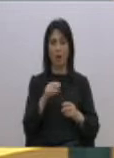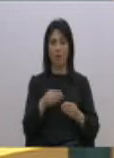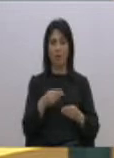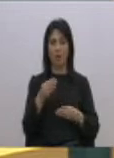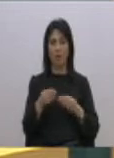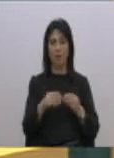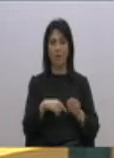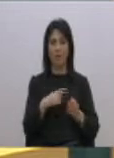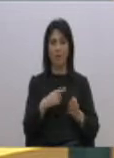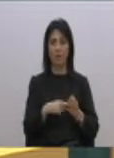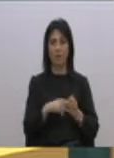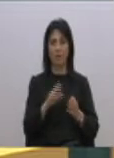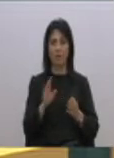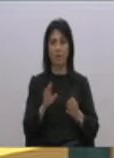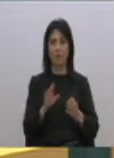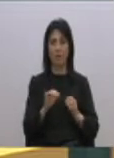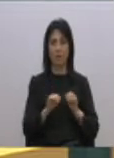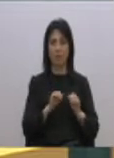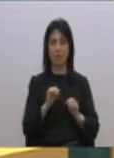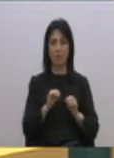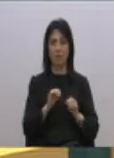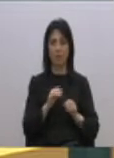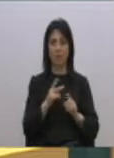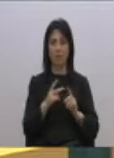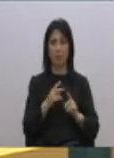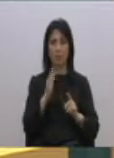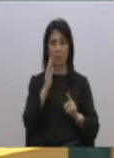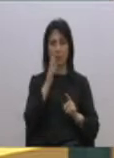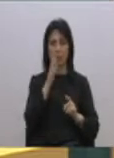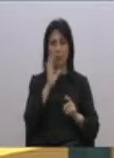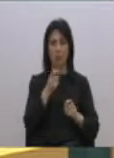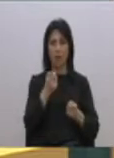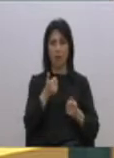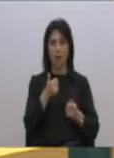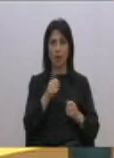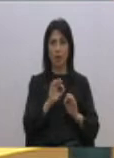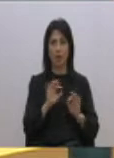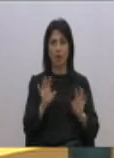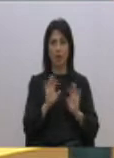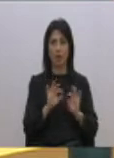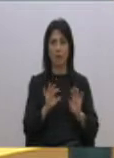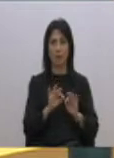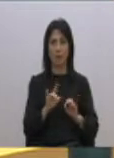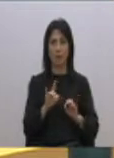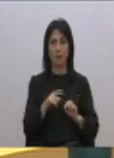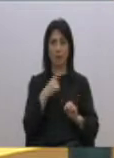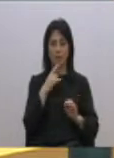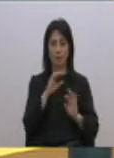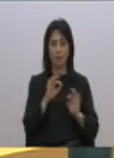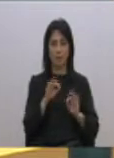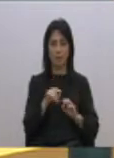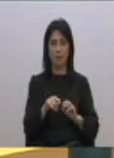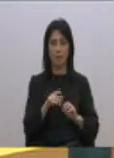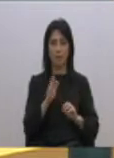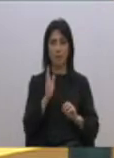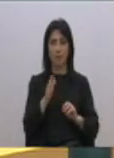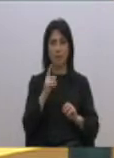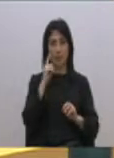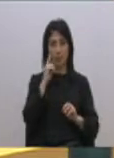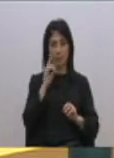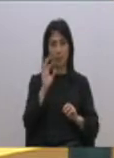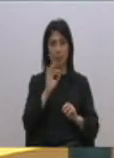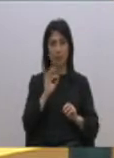გაცემის საკითხს, შევეცდები რომ მეორე მოსმენის დროს უფრო კარგად განმარტო, რას გულისხმებდი და იქნებ